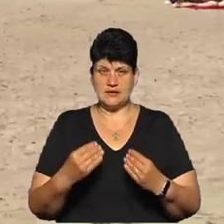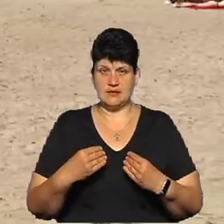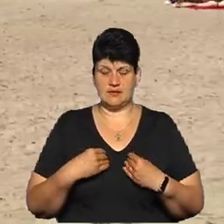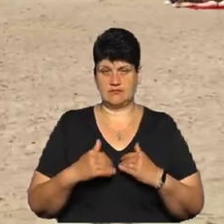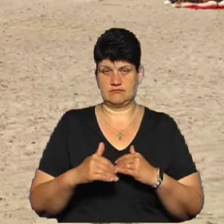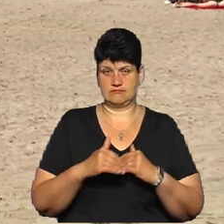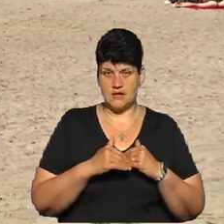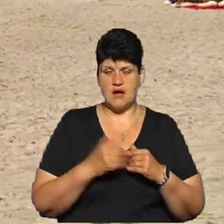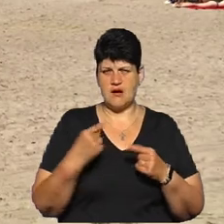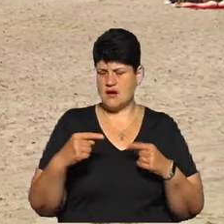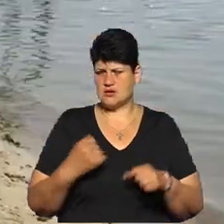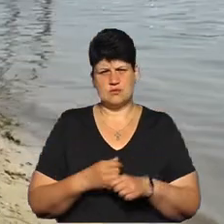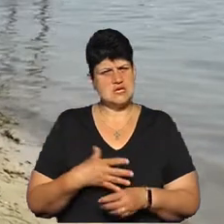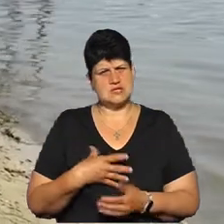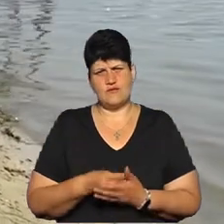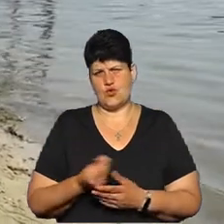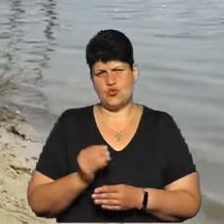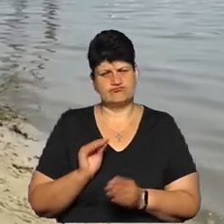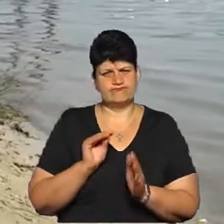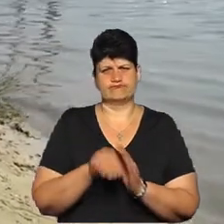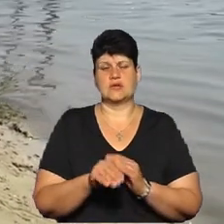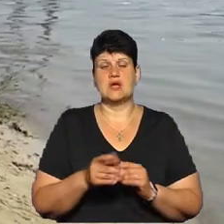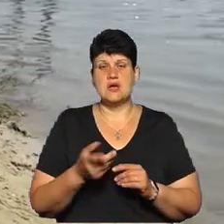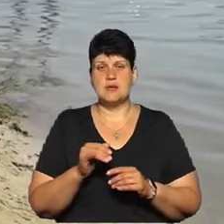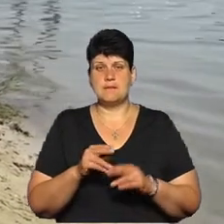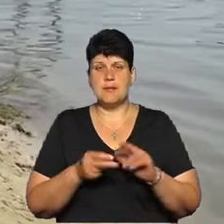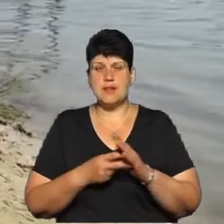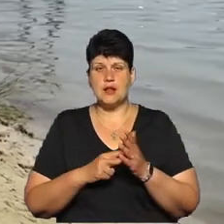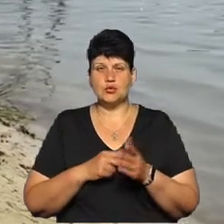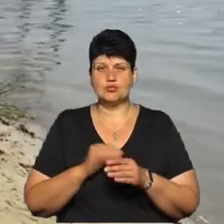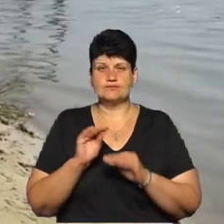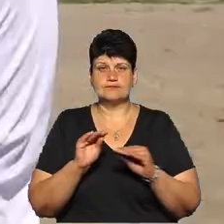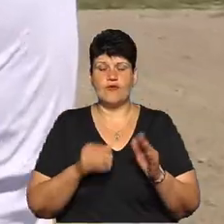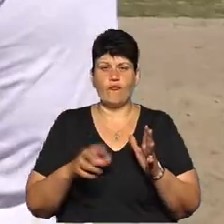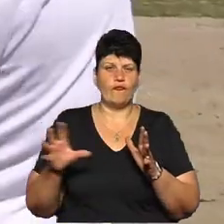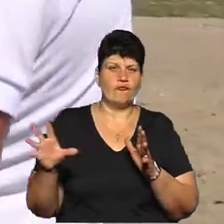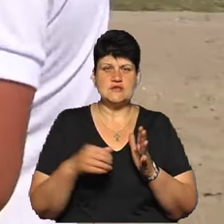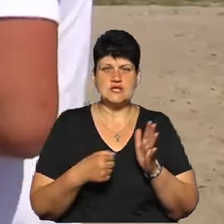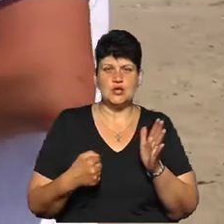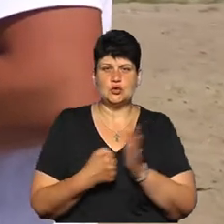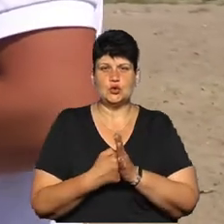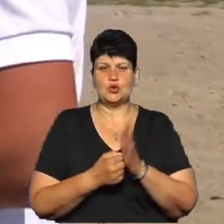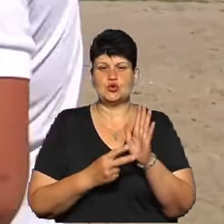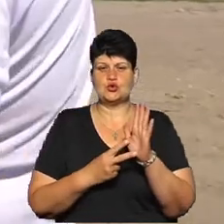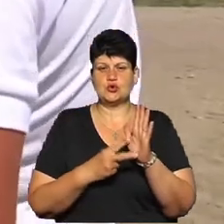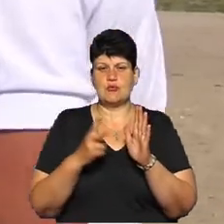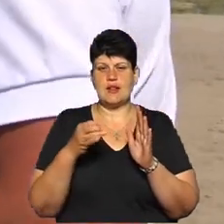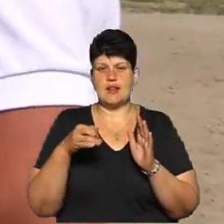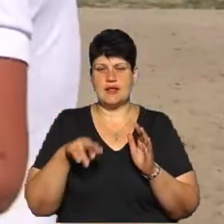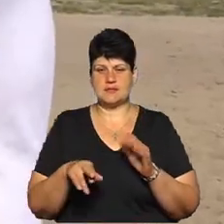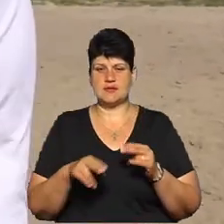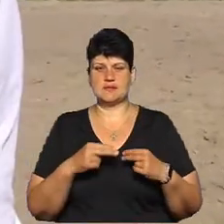все роблять за власні кошти. Основне на пляжі планують облаштувати до 7 липня. Це лежаки, працівники мого